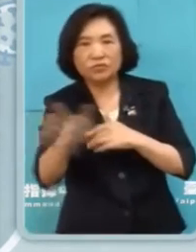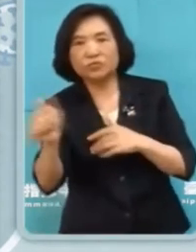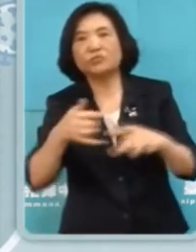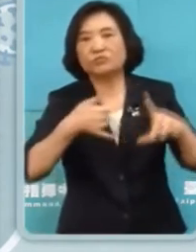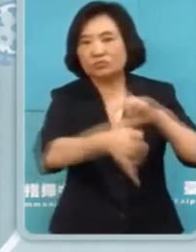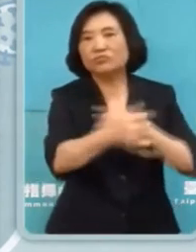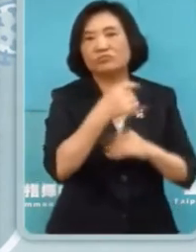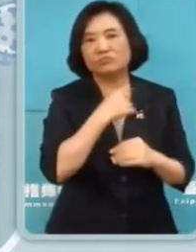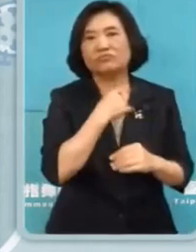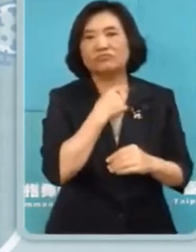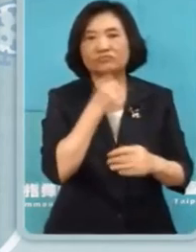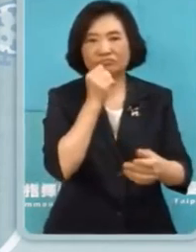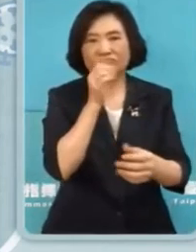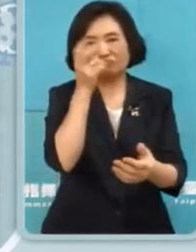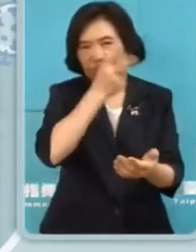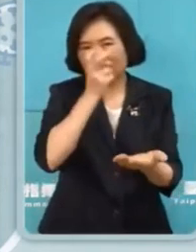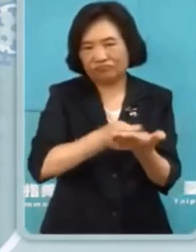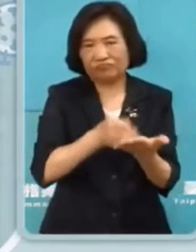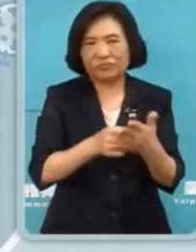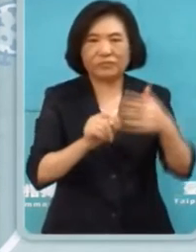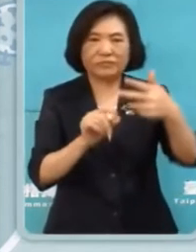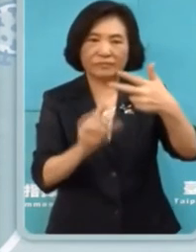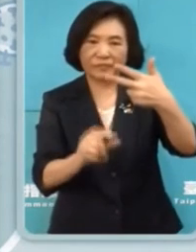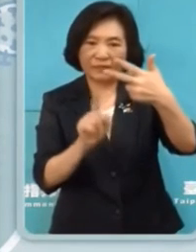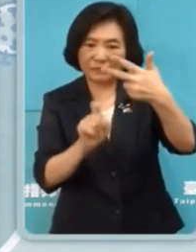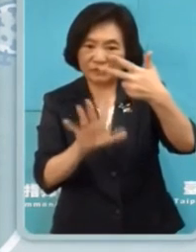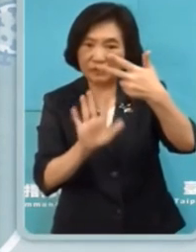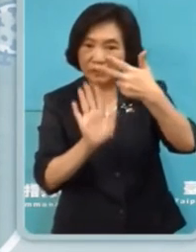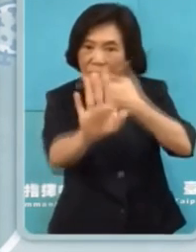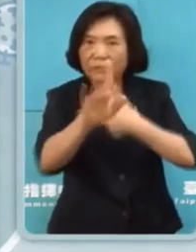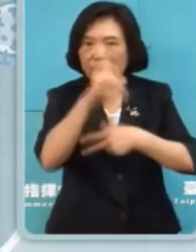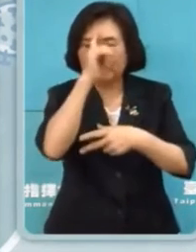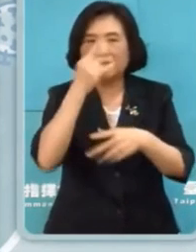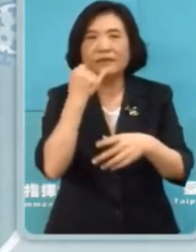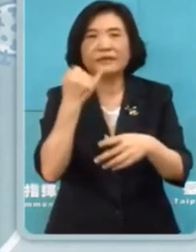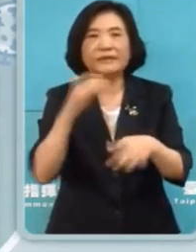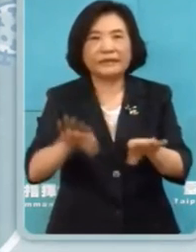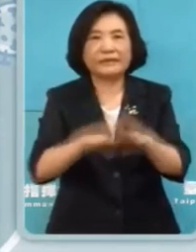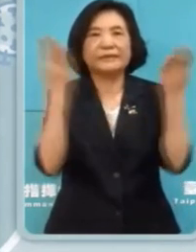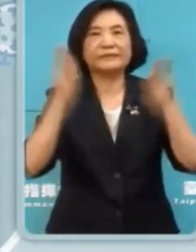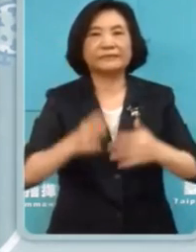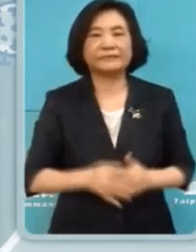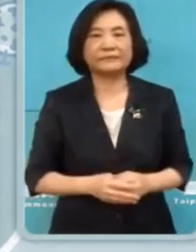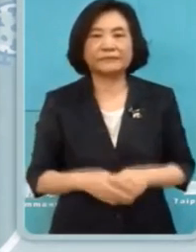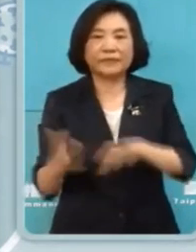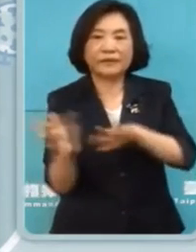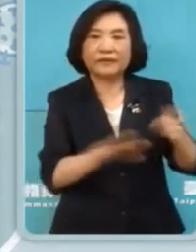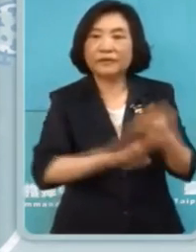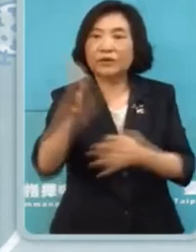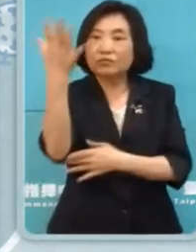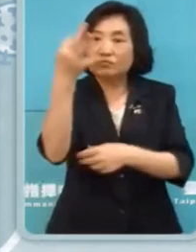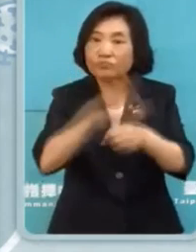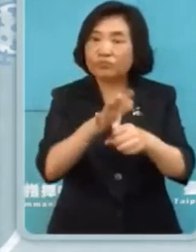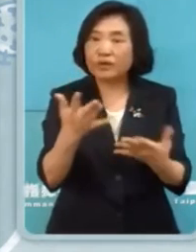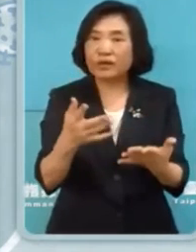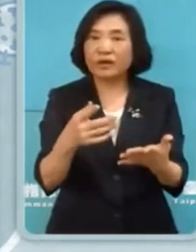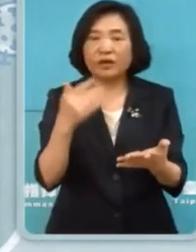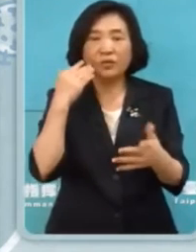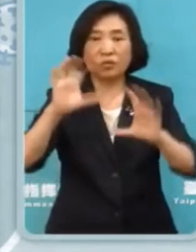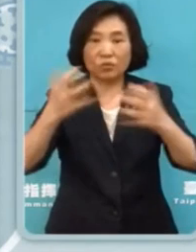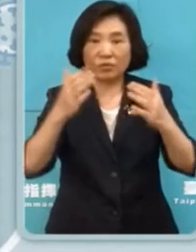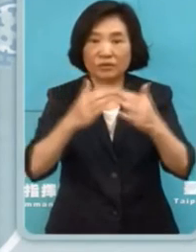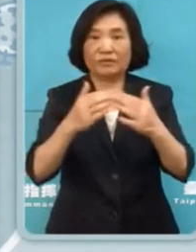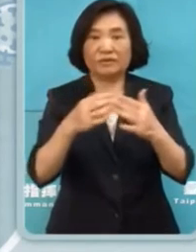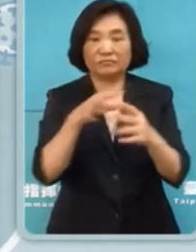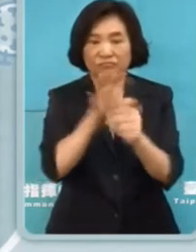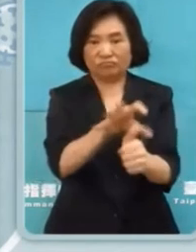在7月15号以后可以完全上线。那另外补偿金的部分是这样，如果是因为国家公权